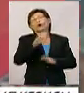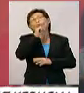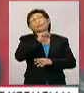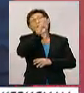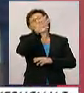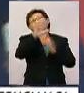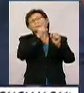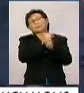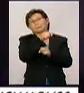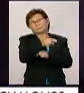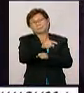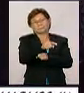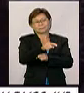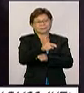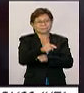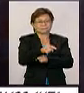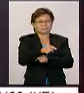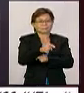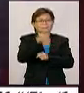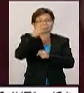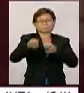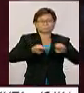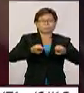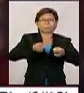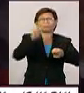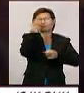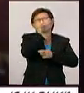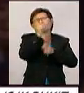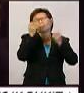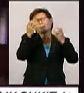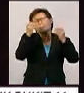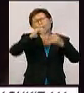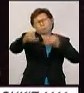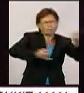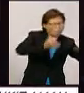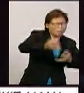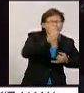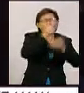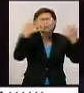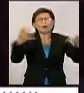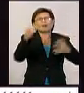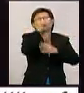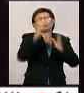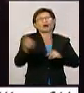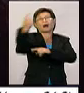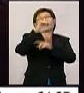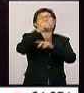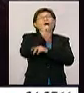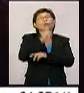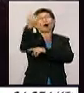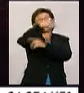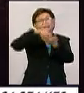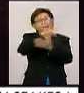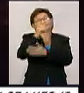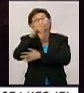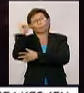65 tahun itu tidak menang tangan untuk mengendalikan undangan seni yang agak banyak. Penyanyi yang terkenal lagu Hari Ini dan Semalam itu